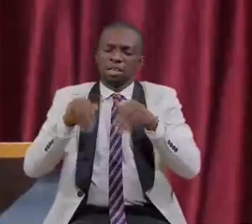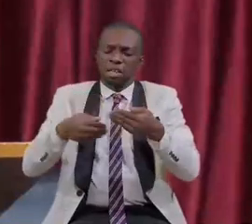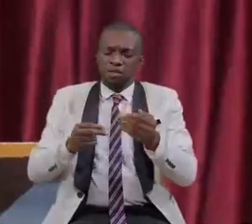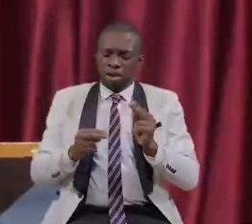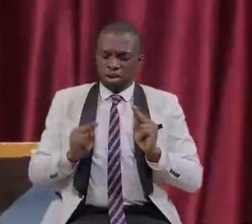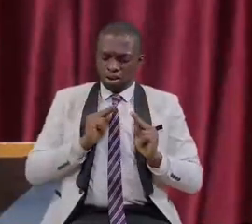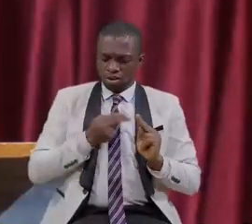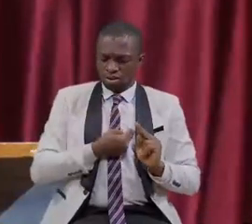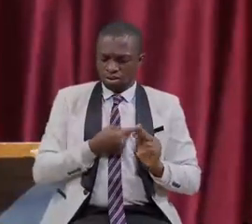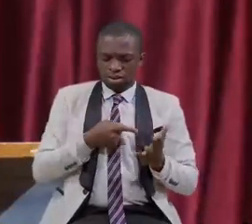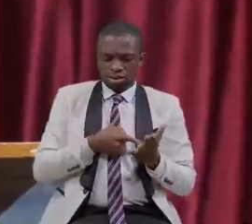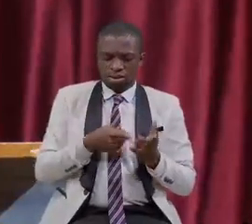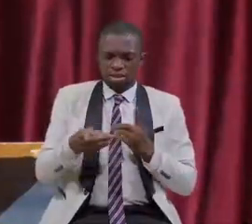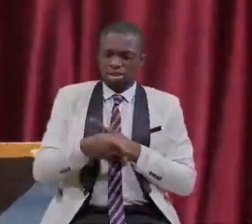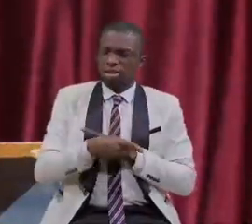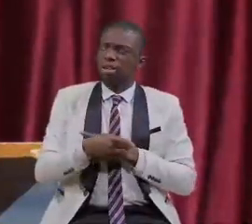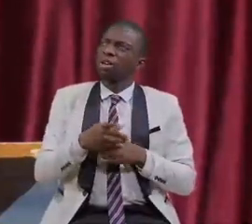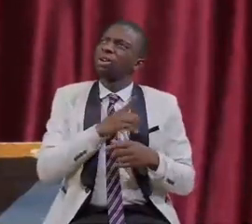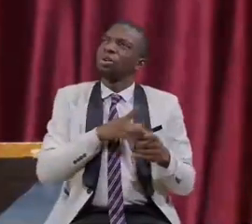Ne nous induis pas en tentation.